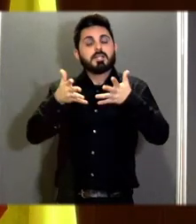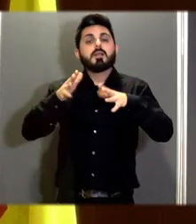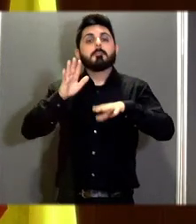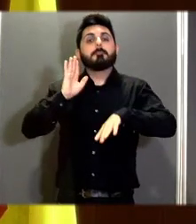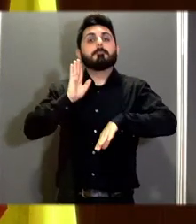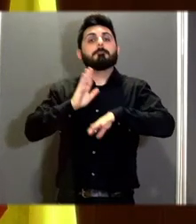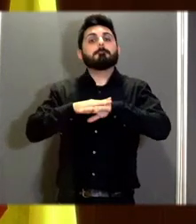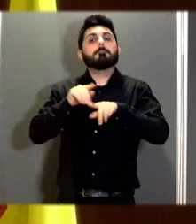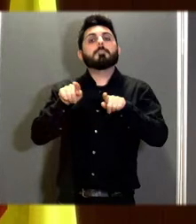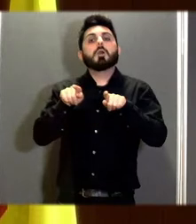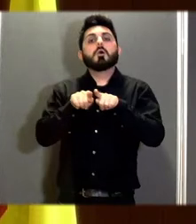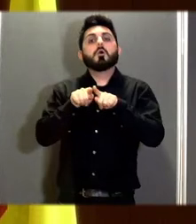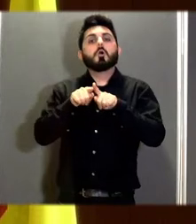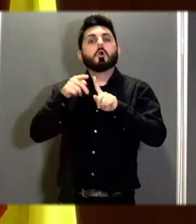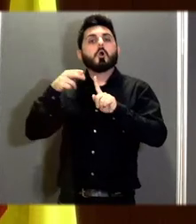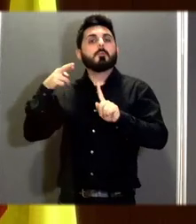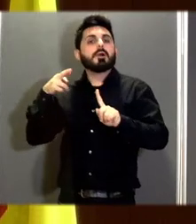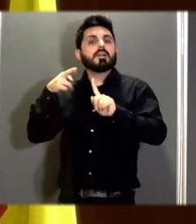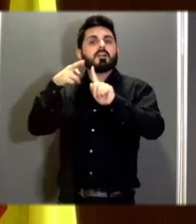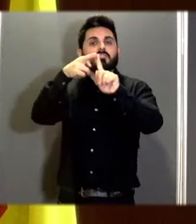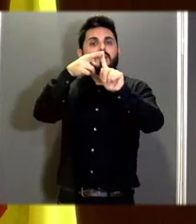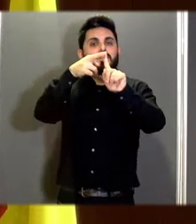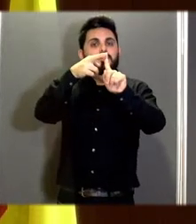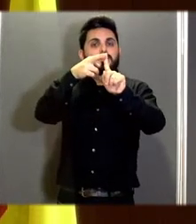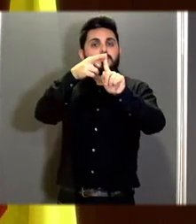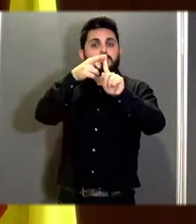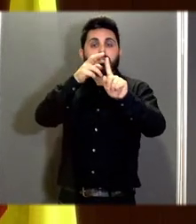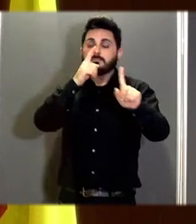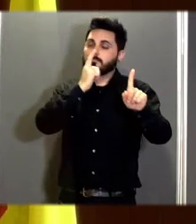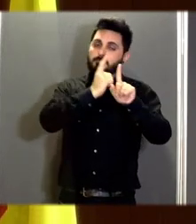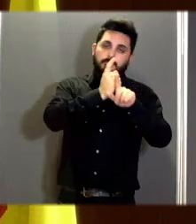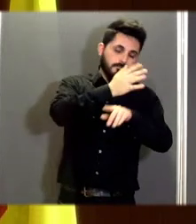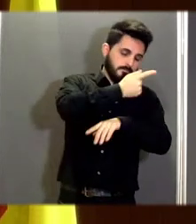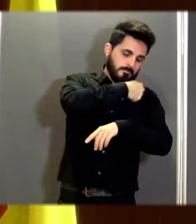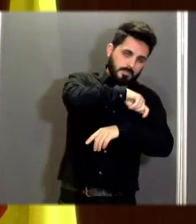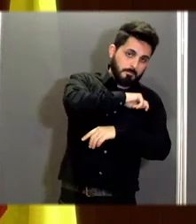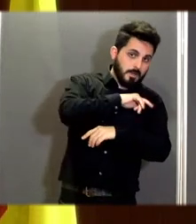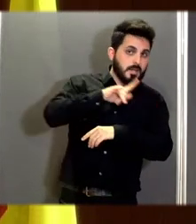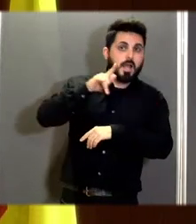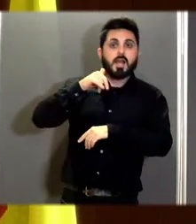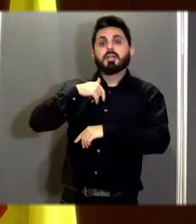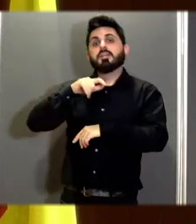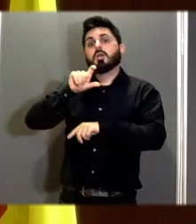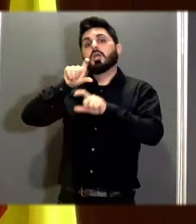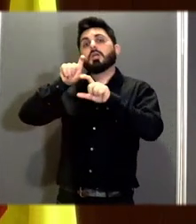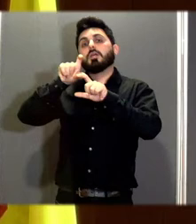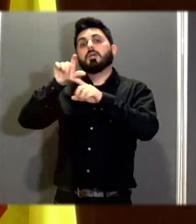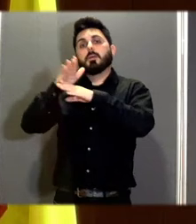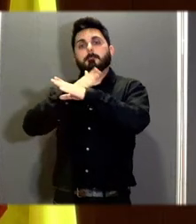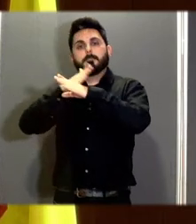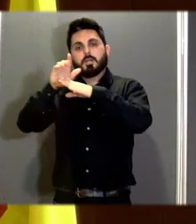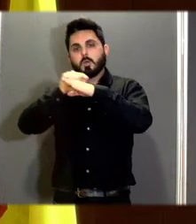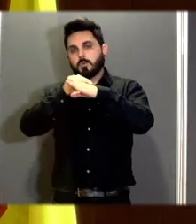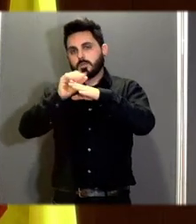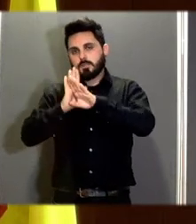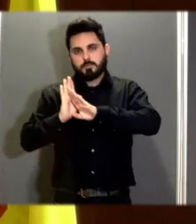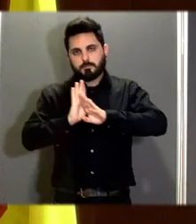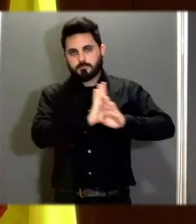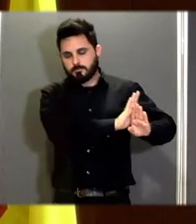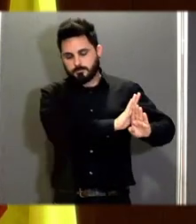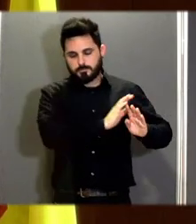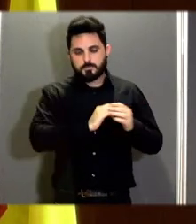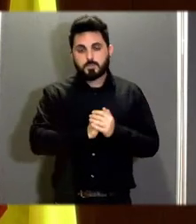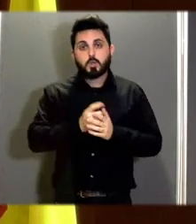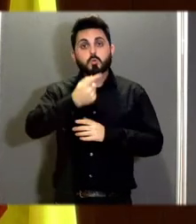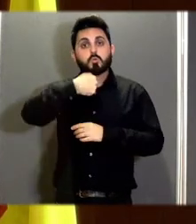aquesta referència front a Espanya i més enllà de les organitzacions partidistes. Hem posat